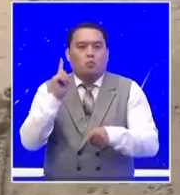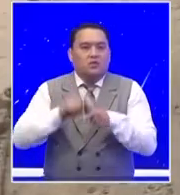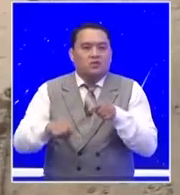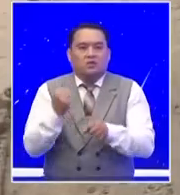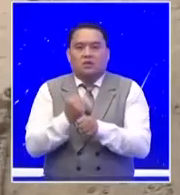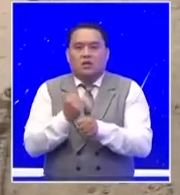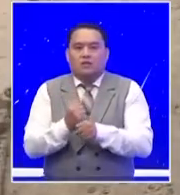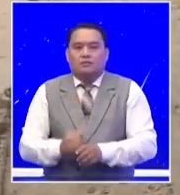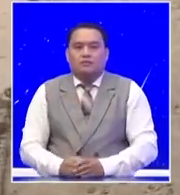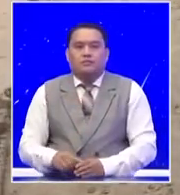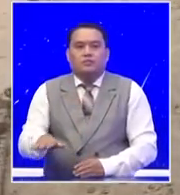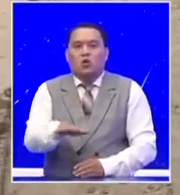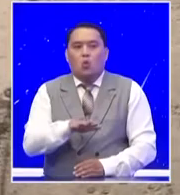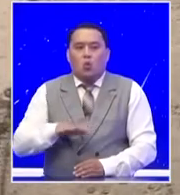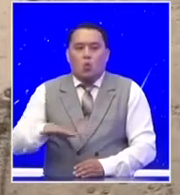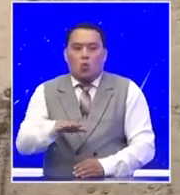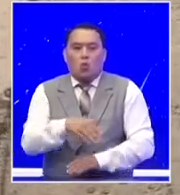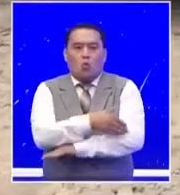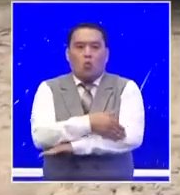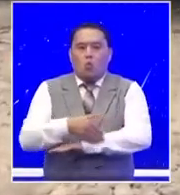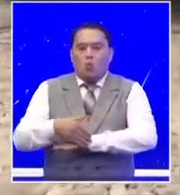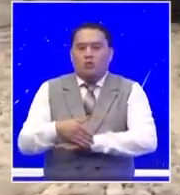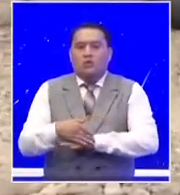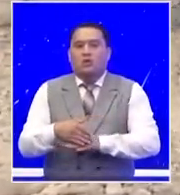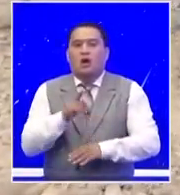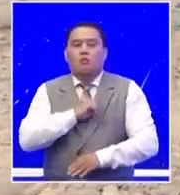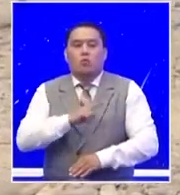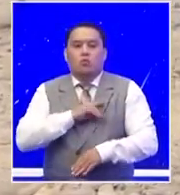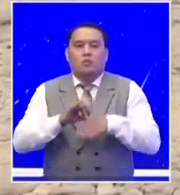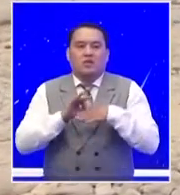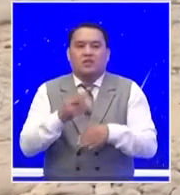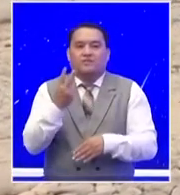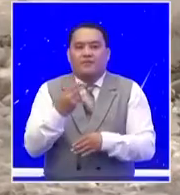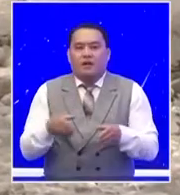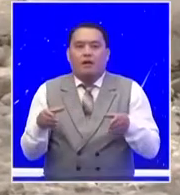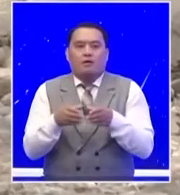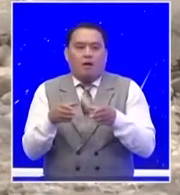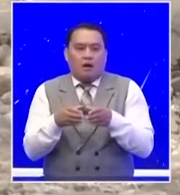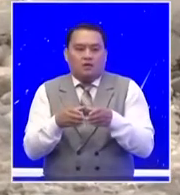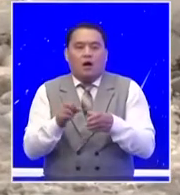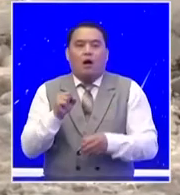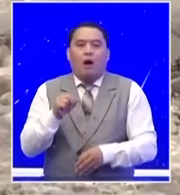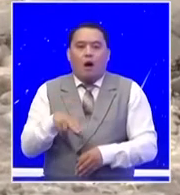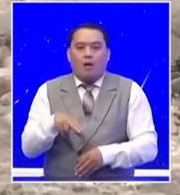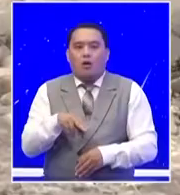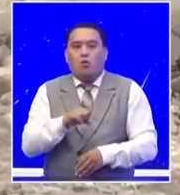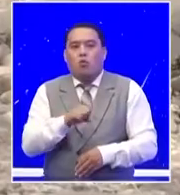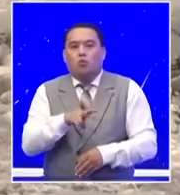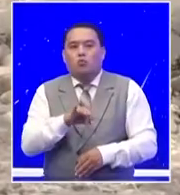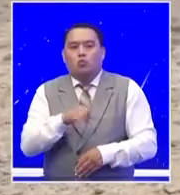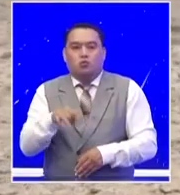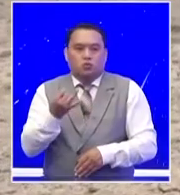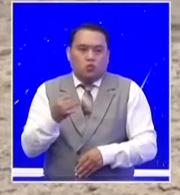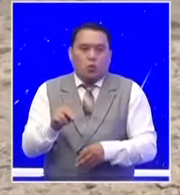бы. На данном участке дороги по улице Кунаева параллельные работы ведут сразу две организации. Еще в апреле ТОО «Гордорстрой»